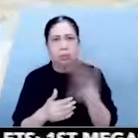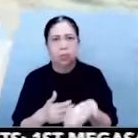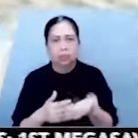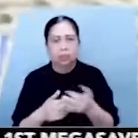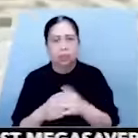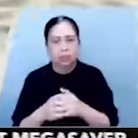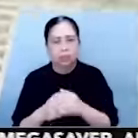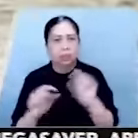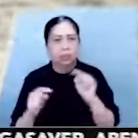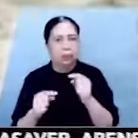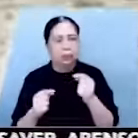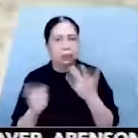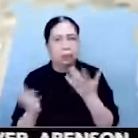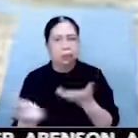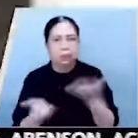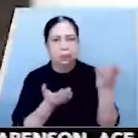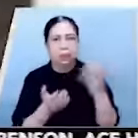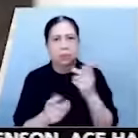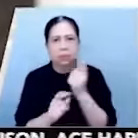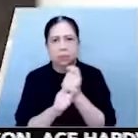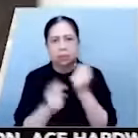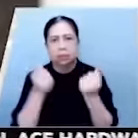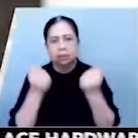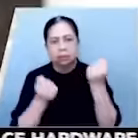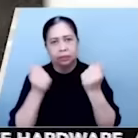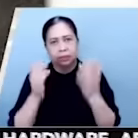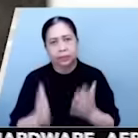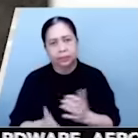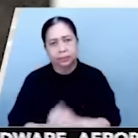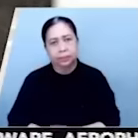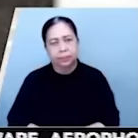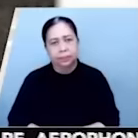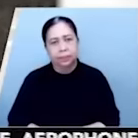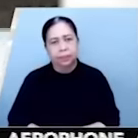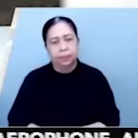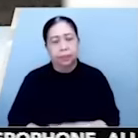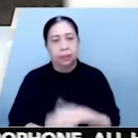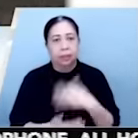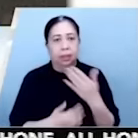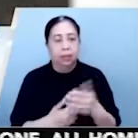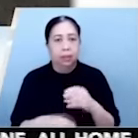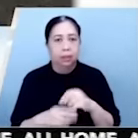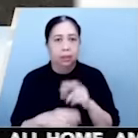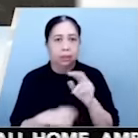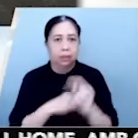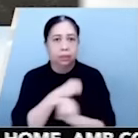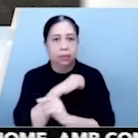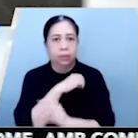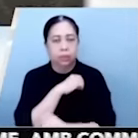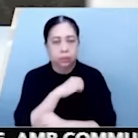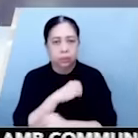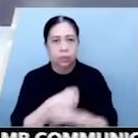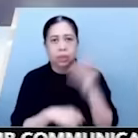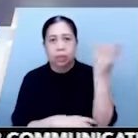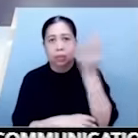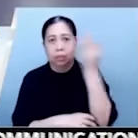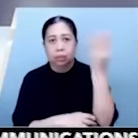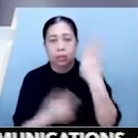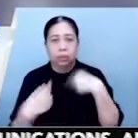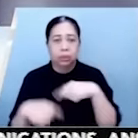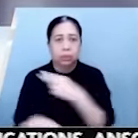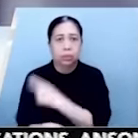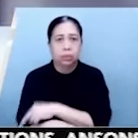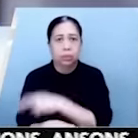dinala sa ospital ang truck driver. Sa Toboso Negros Occidental, ambulansya naman na papuntang ospital ang